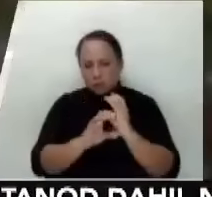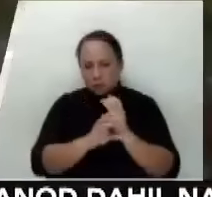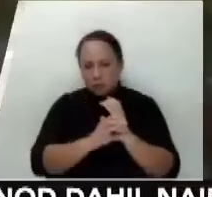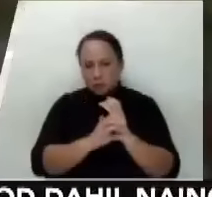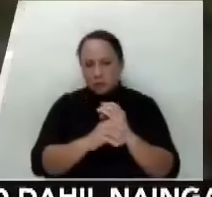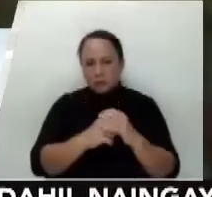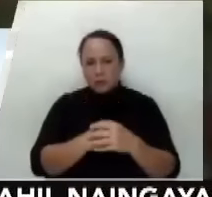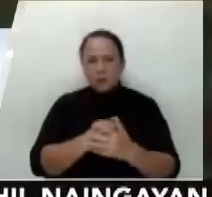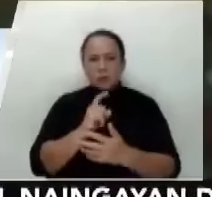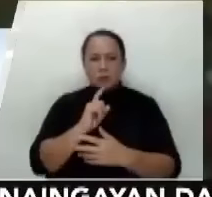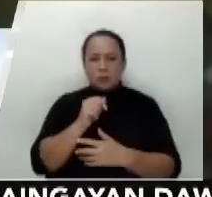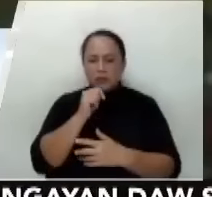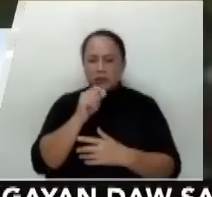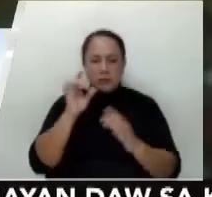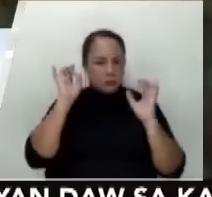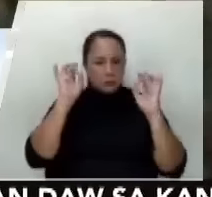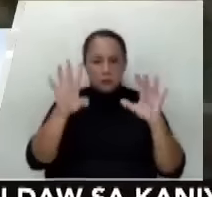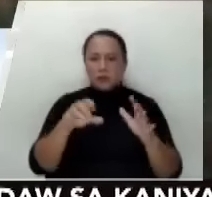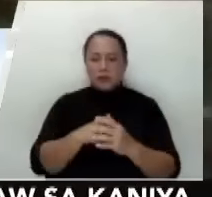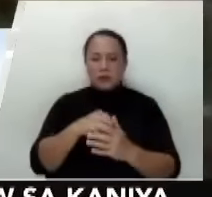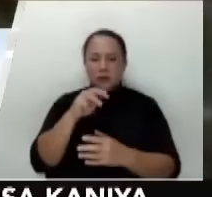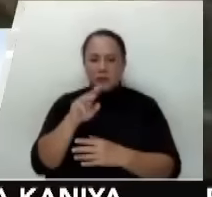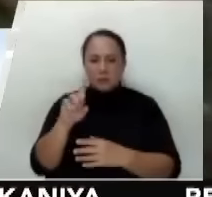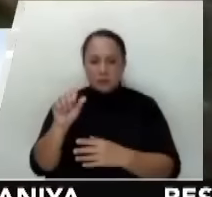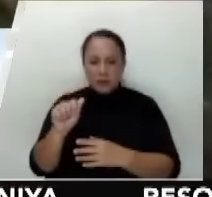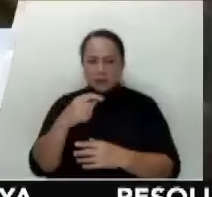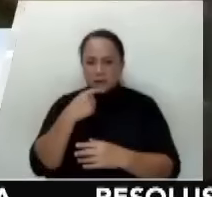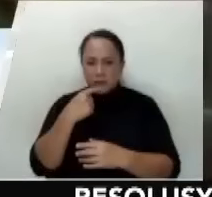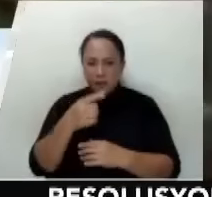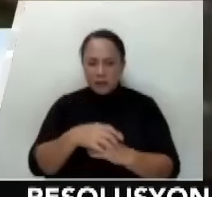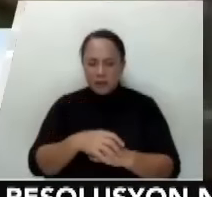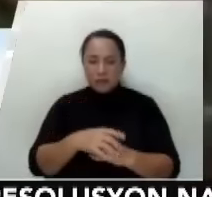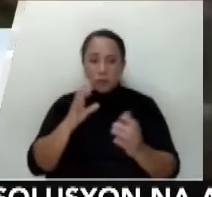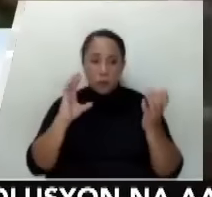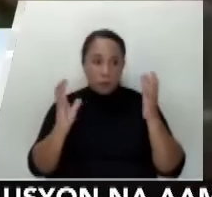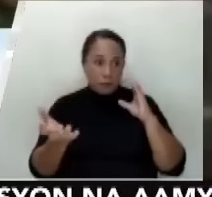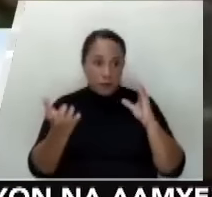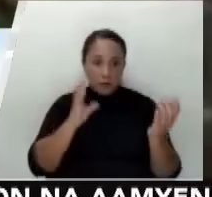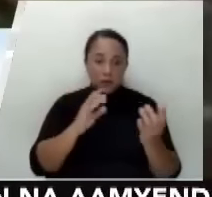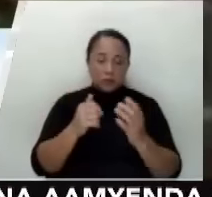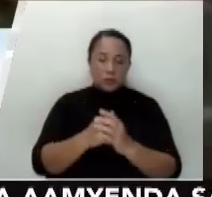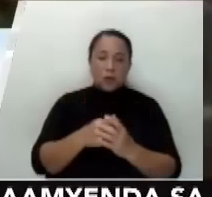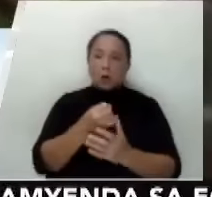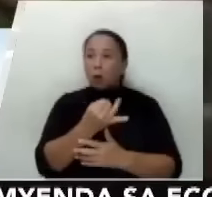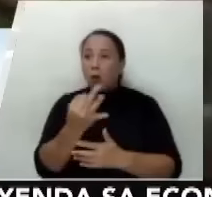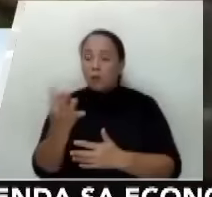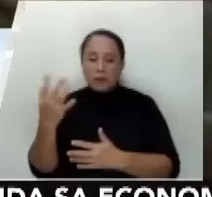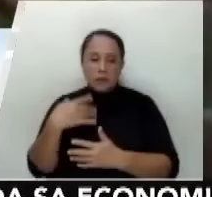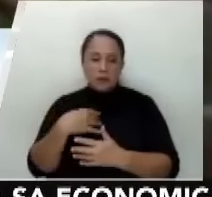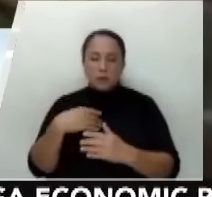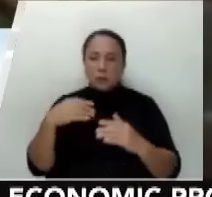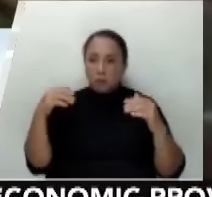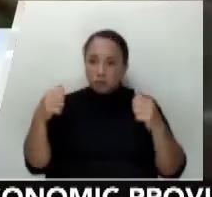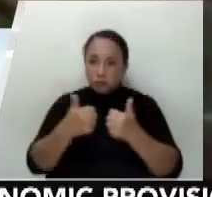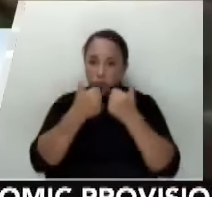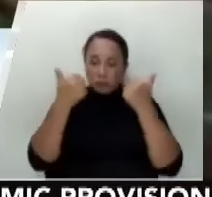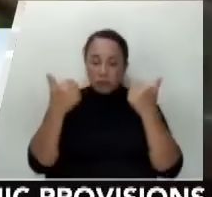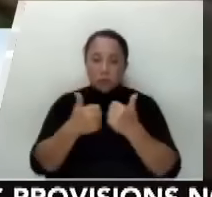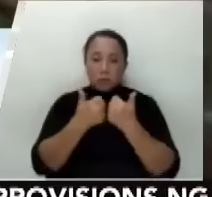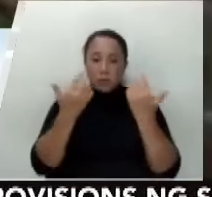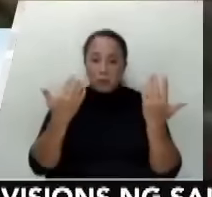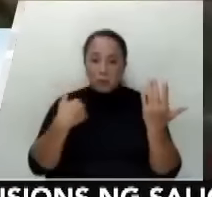not as dangerous as MMDA is claiming. If you compare it really to the amount of road crashes that are attributed to